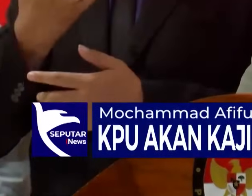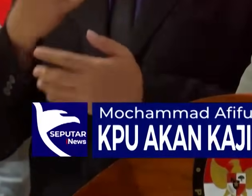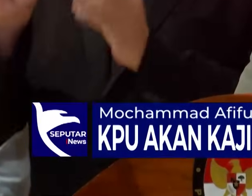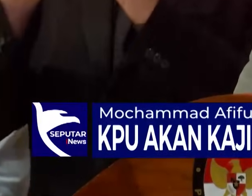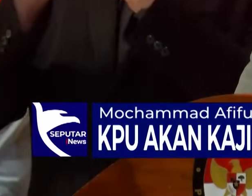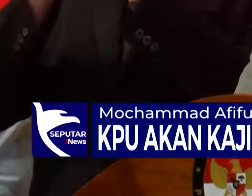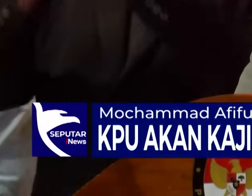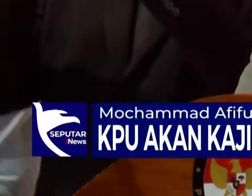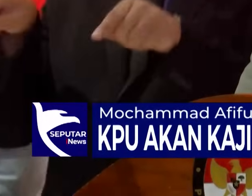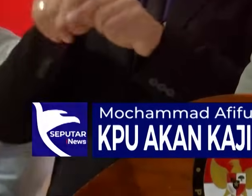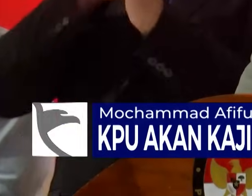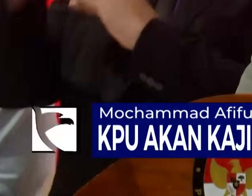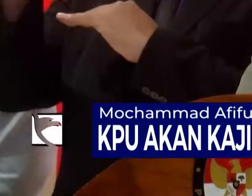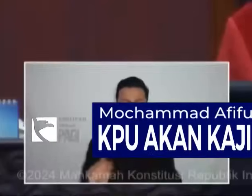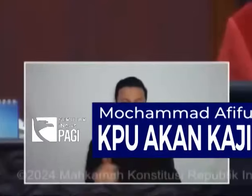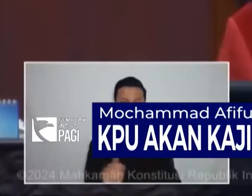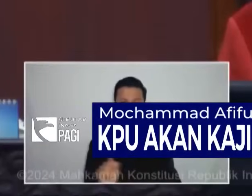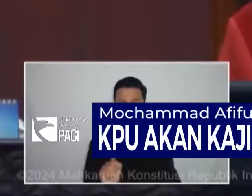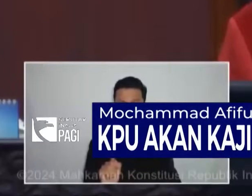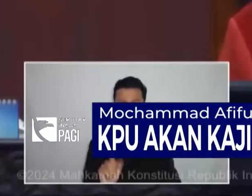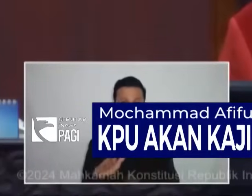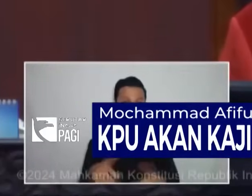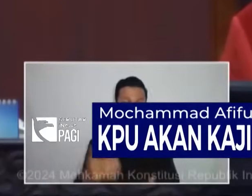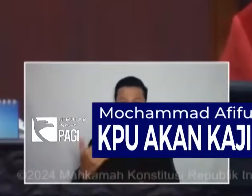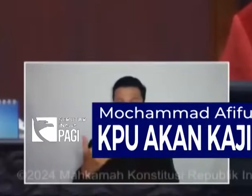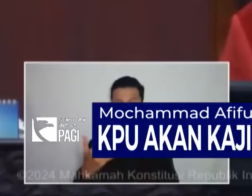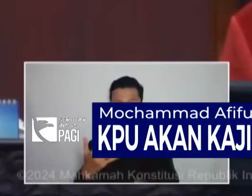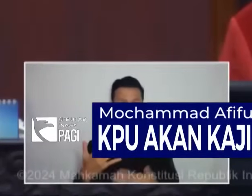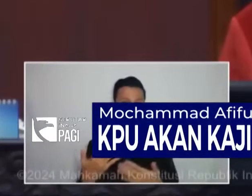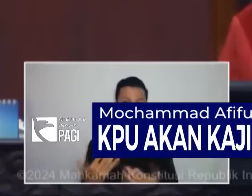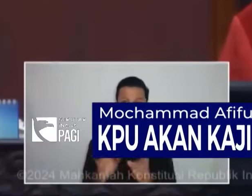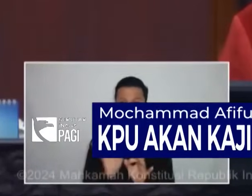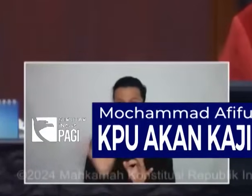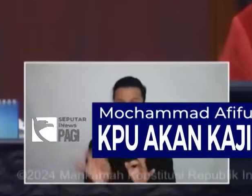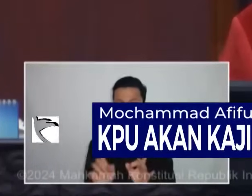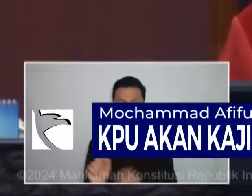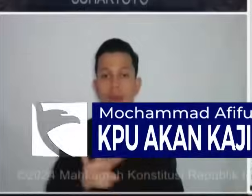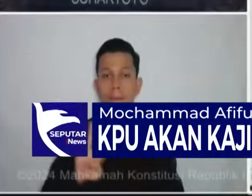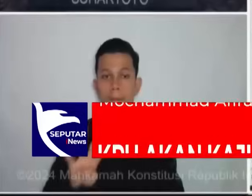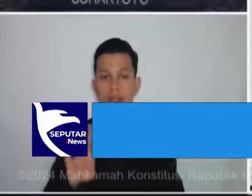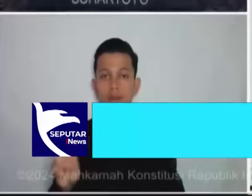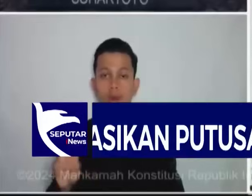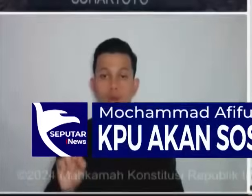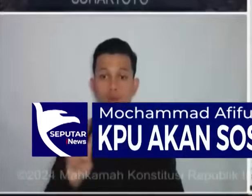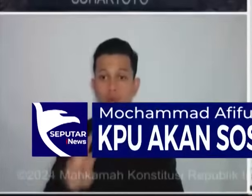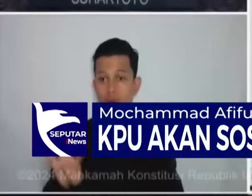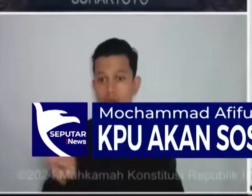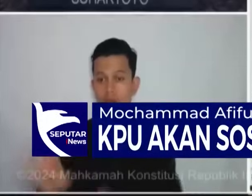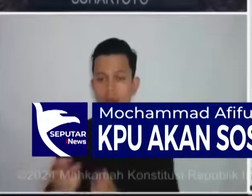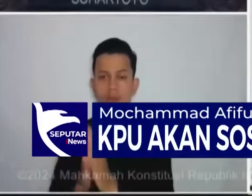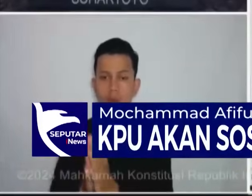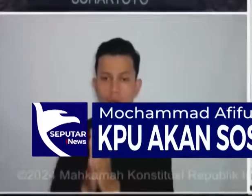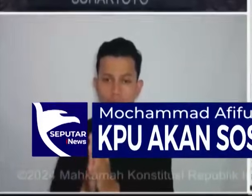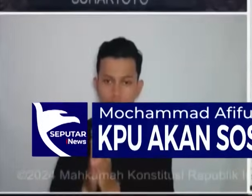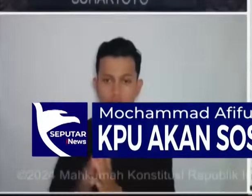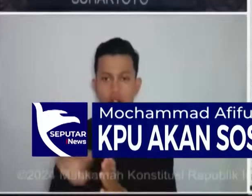bersurat resmi ke Komisi 2 atau DPR. Yang ketiga, kita menyosialisasikan kepada